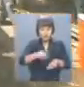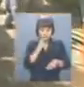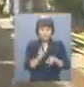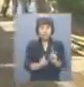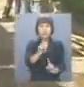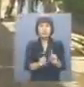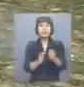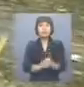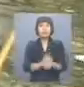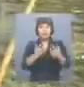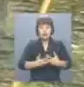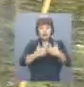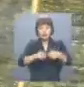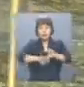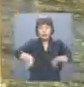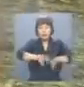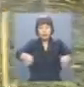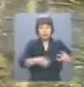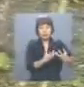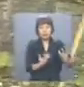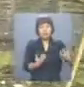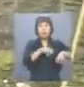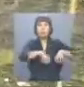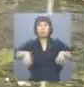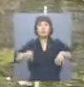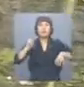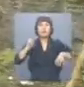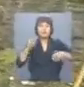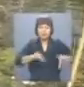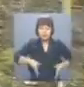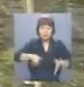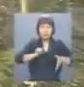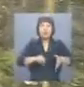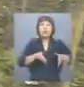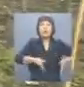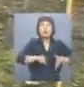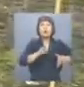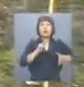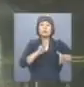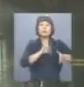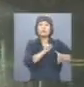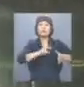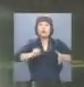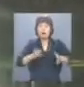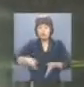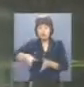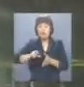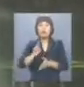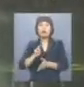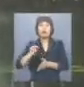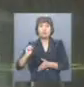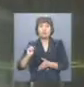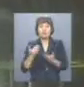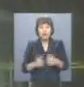องผลักดันน้ำ20เครื่องติดตั้งในคลองสายหลักนะครับก็คือคลองสนามชัยและคลองราชมนตรีรวมทั้งคลองย่อยอ